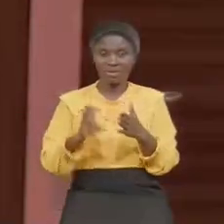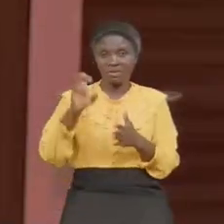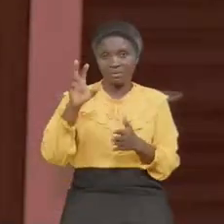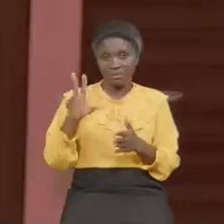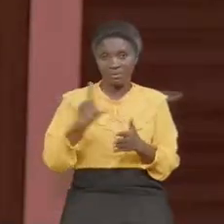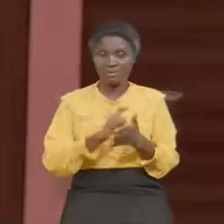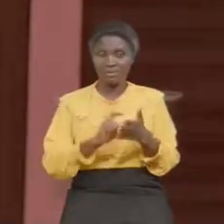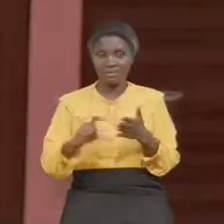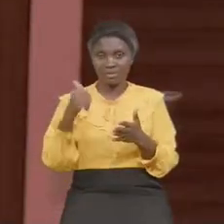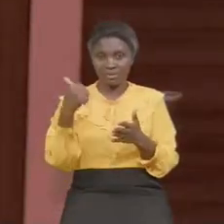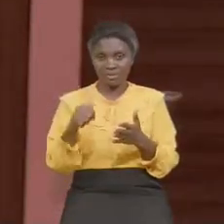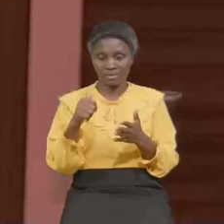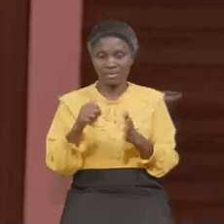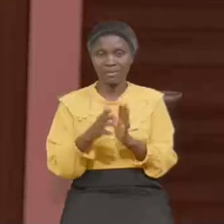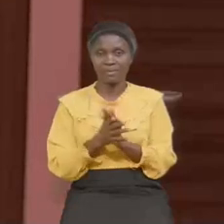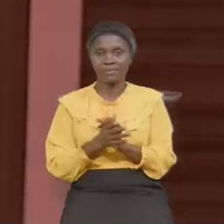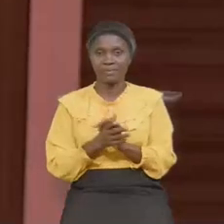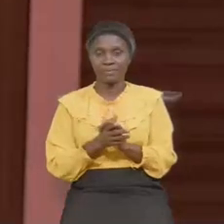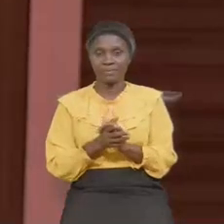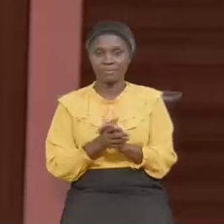3, verset 10.